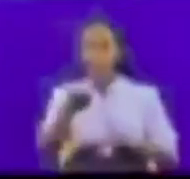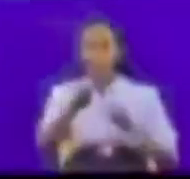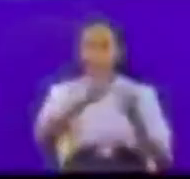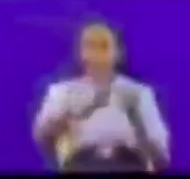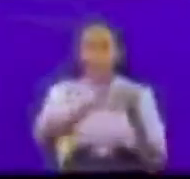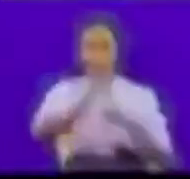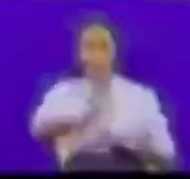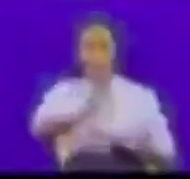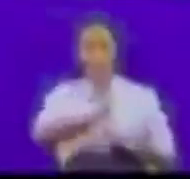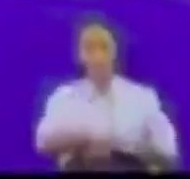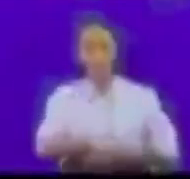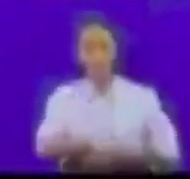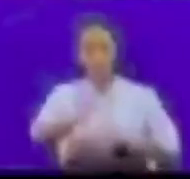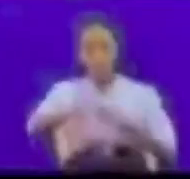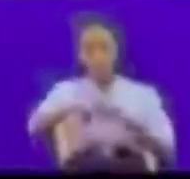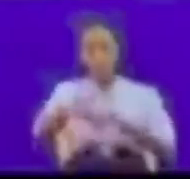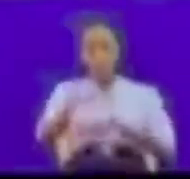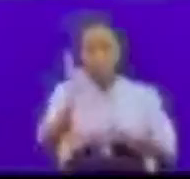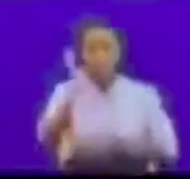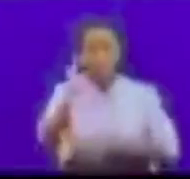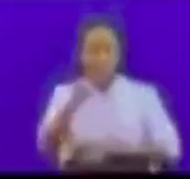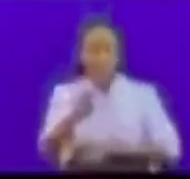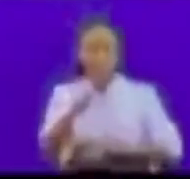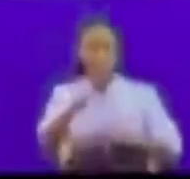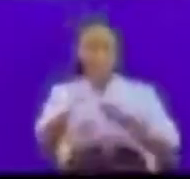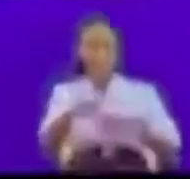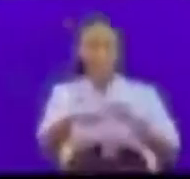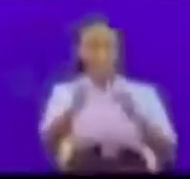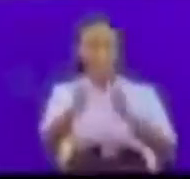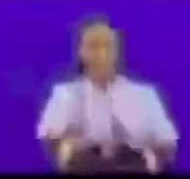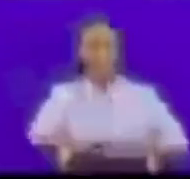yanaendelea ndani ya ukumbi wa bunge.